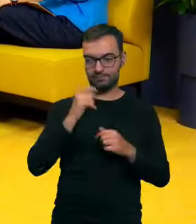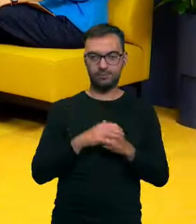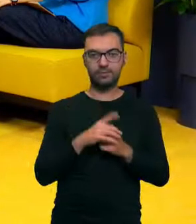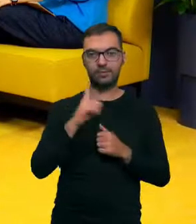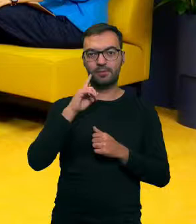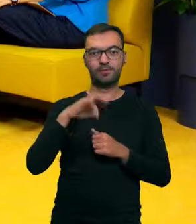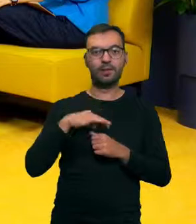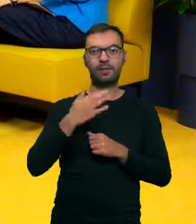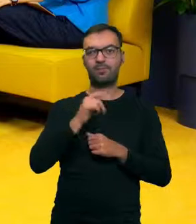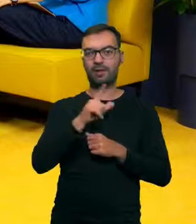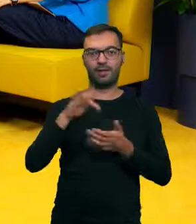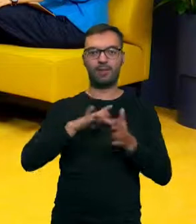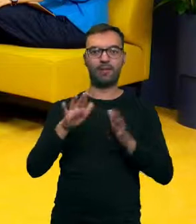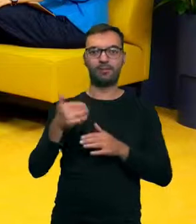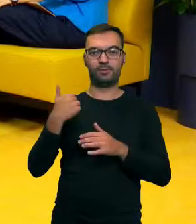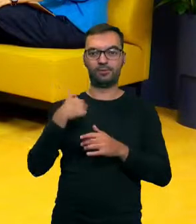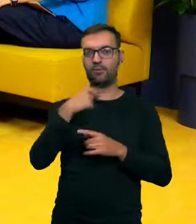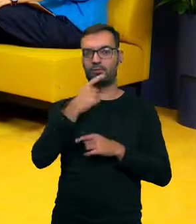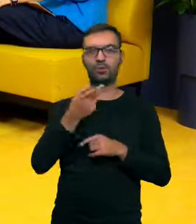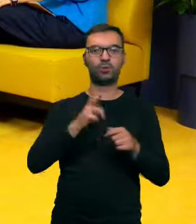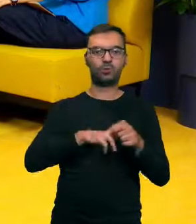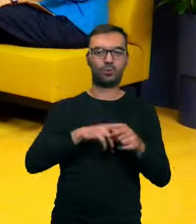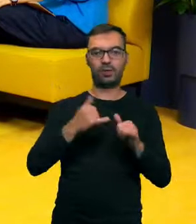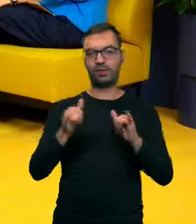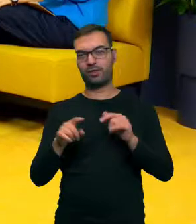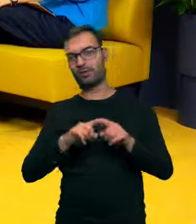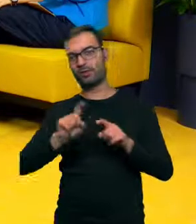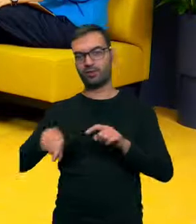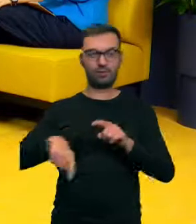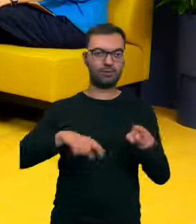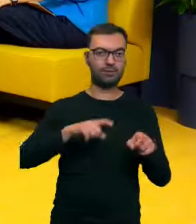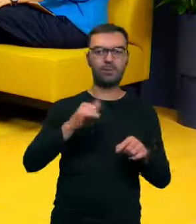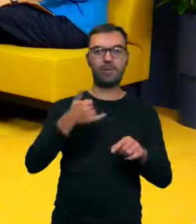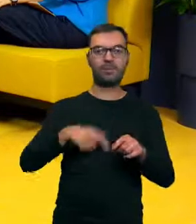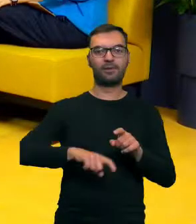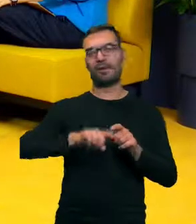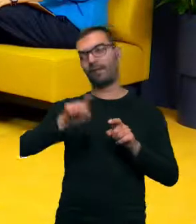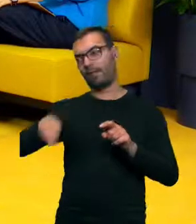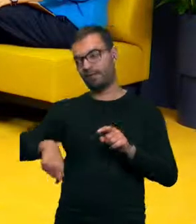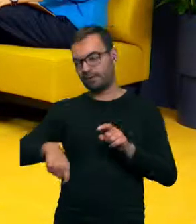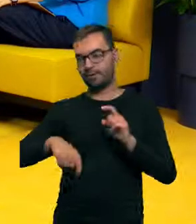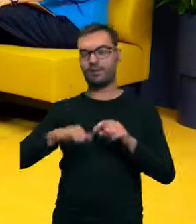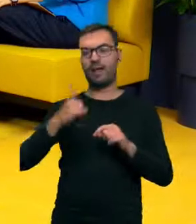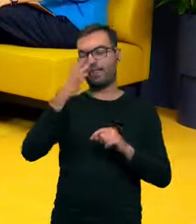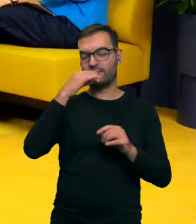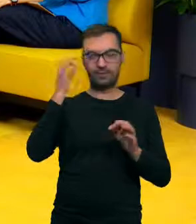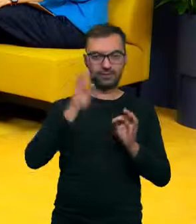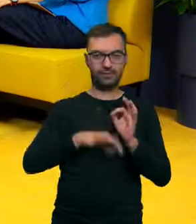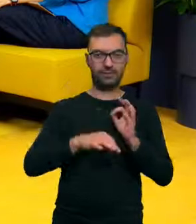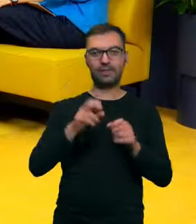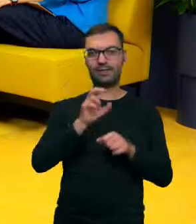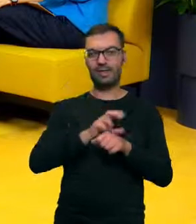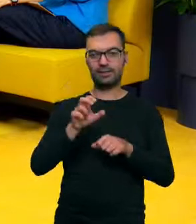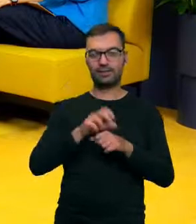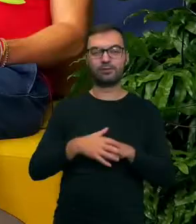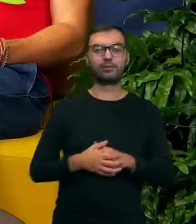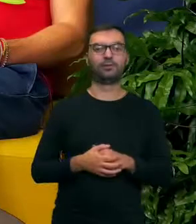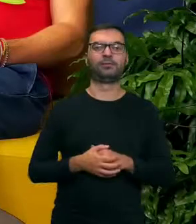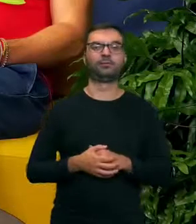pan Michał był tam na miejscu i mógł nam powiedzieć, którą nogą na przykład, którą nogę najpierw wystawił Grzegorz, jak to dokładnie tak technicznie wyglądało. To